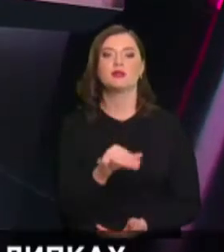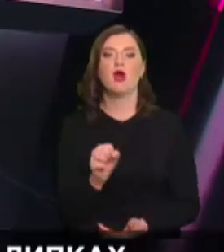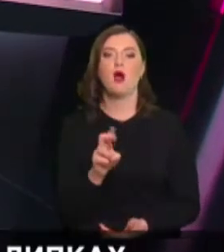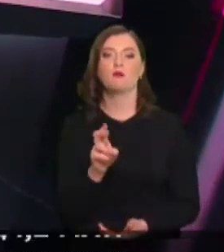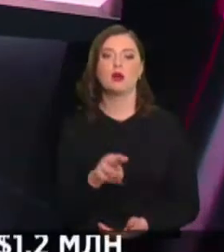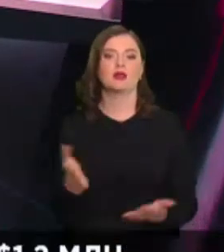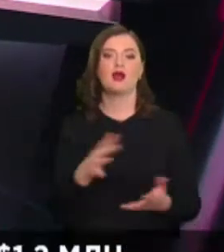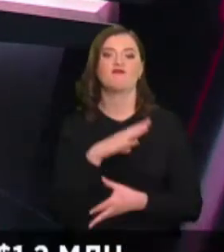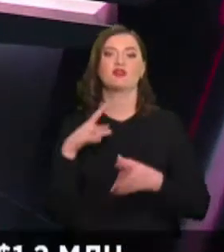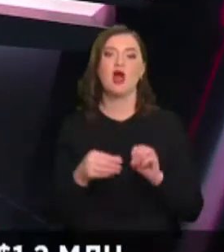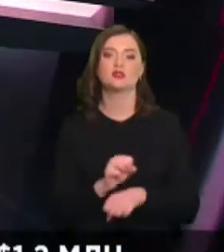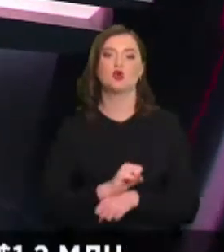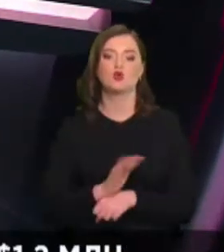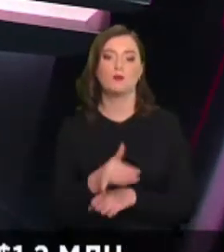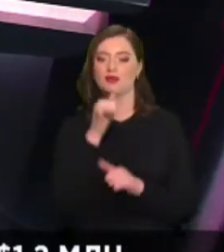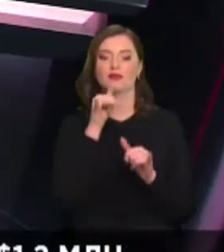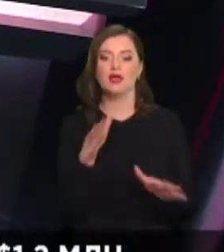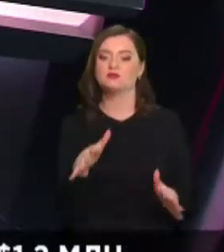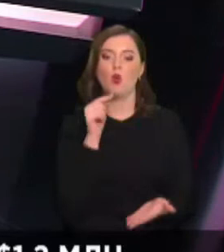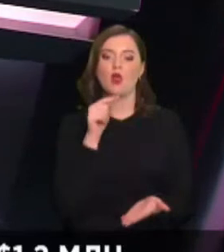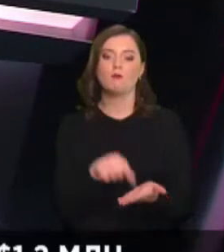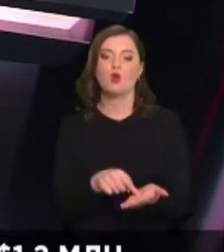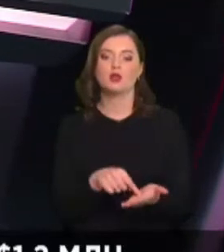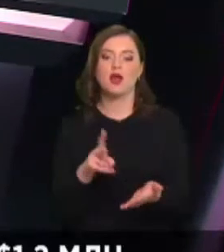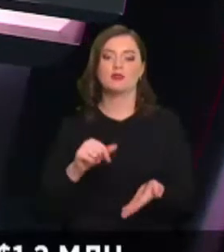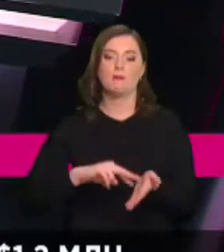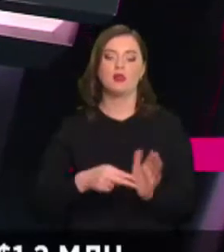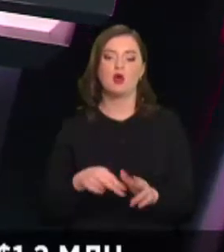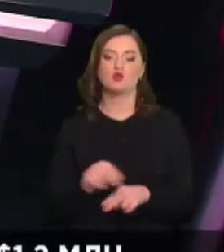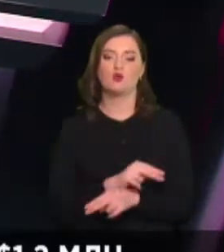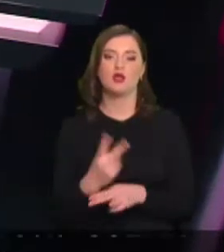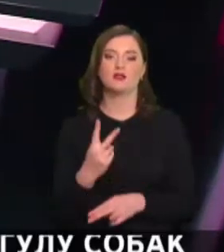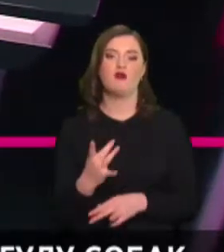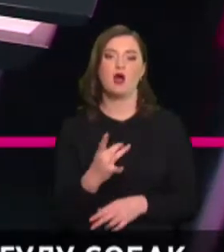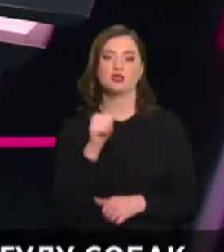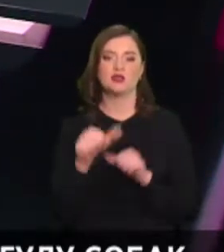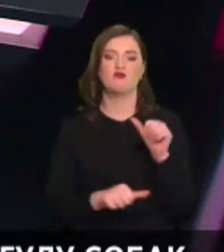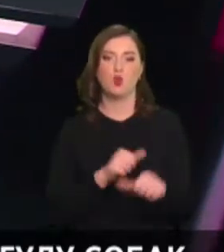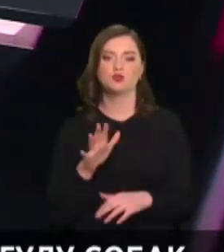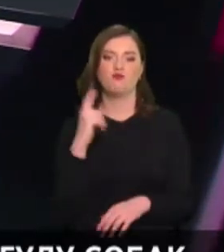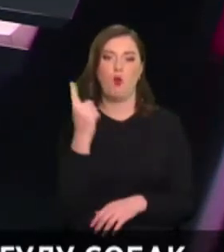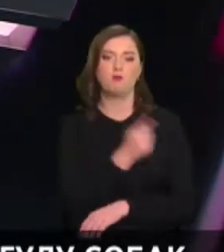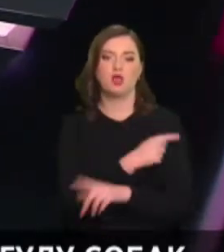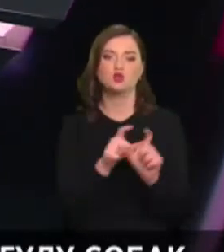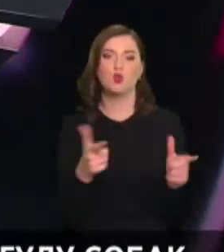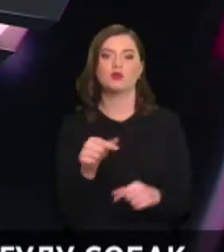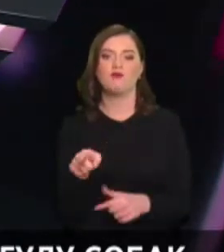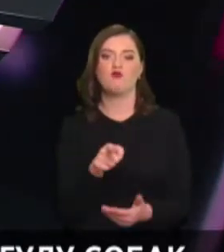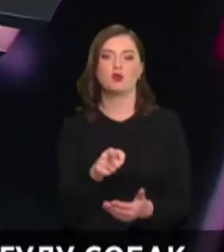яка внаслідок ковіду не змогла потрапити на планове лікування два рази в році в обласну лікарню, де вона